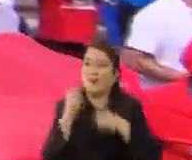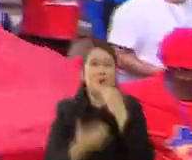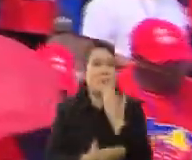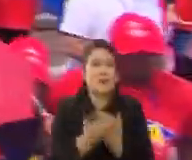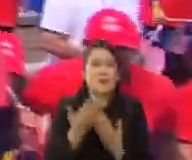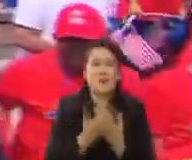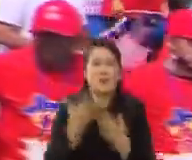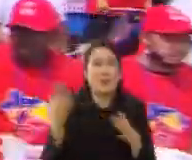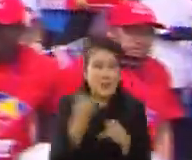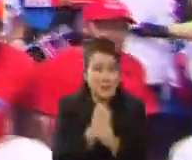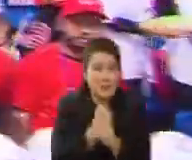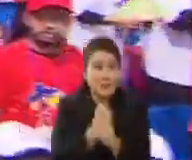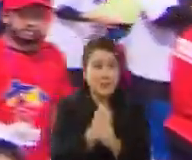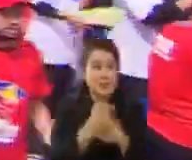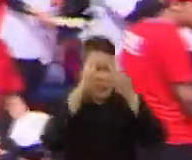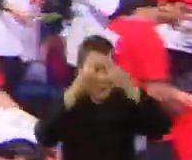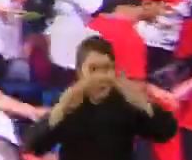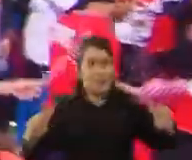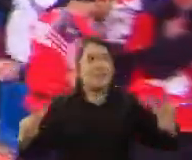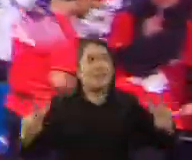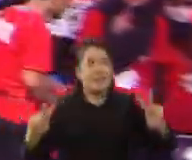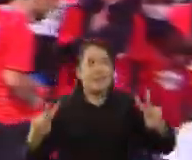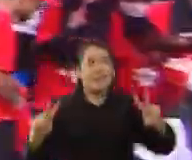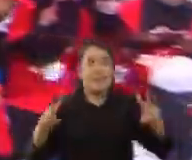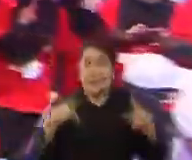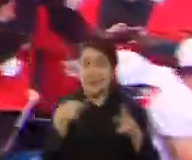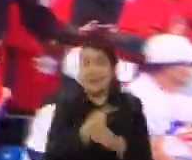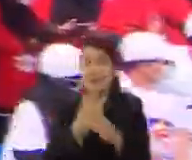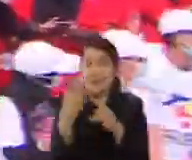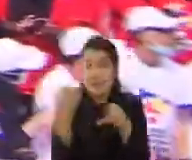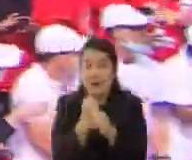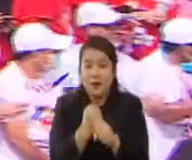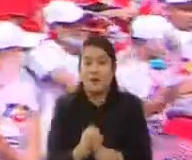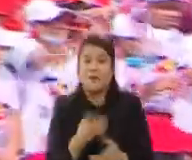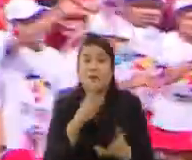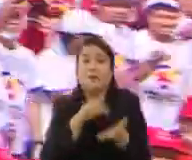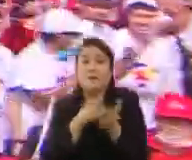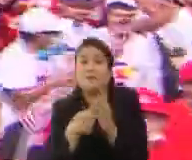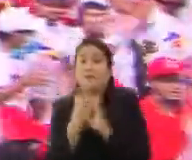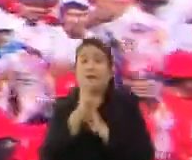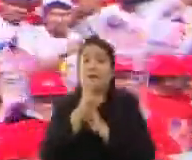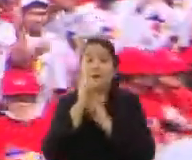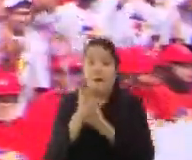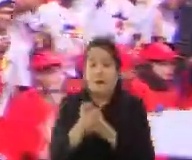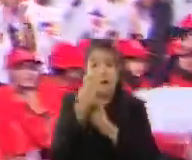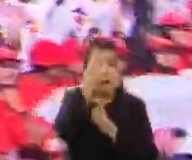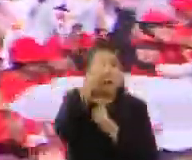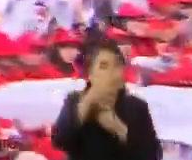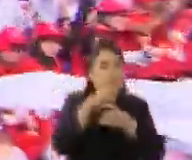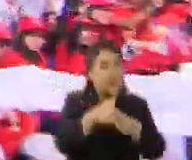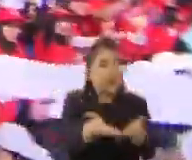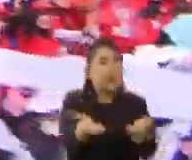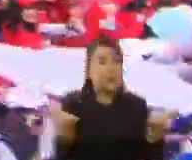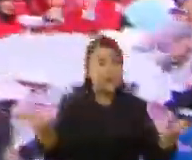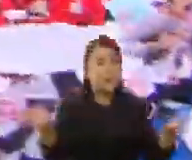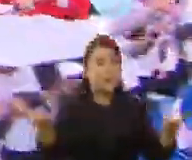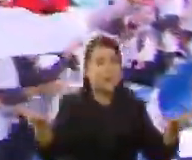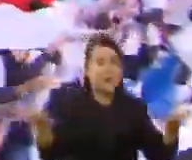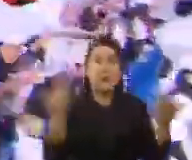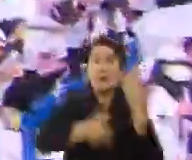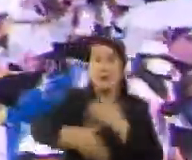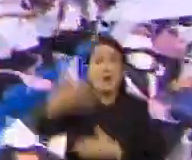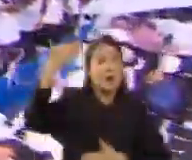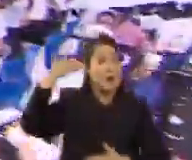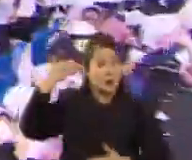diperoleh. Kelangsungan keamanan dan kemakmuran ini merupakan hadiah buat anak bangsa dari mereka yang